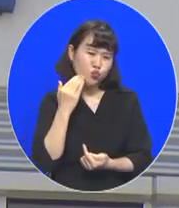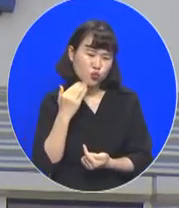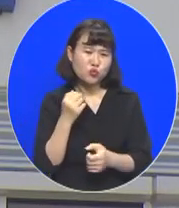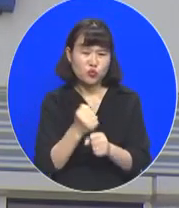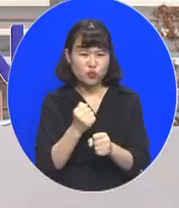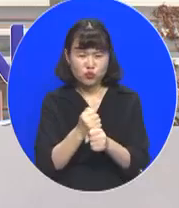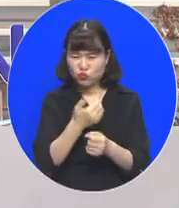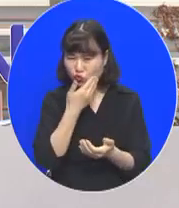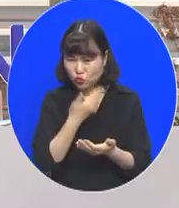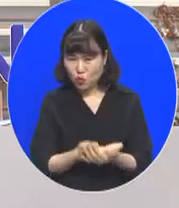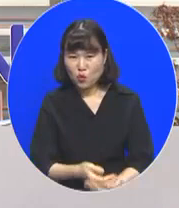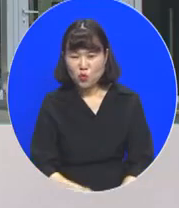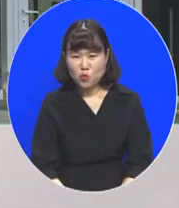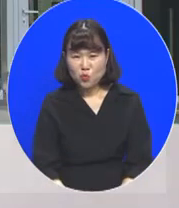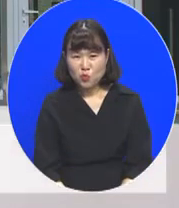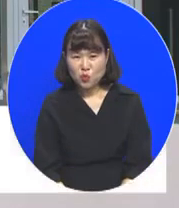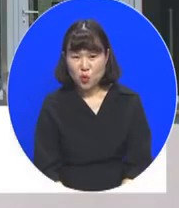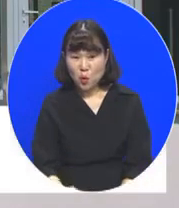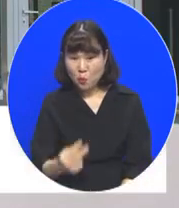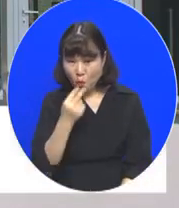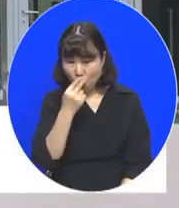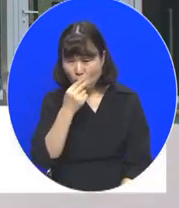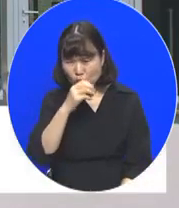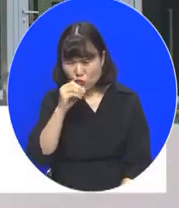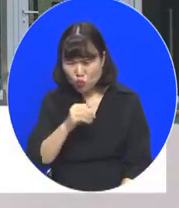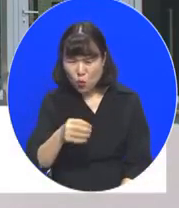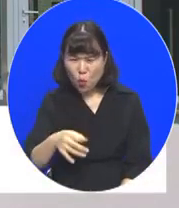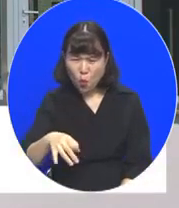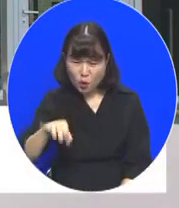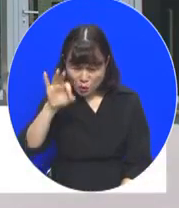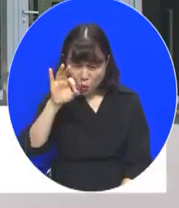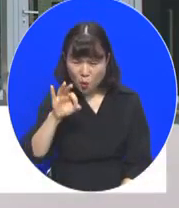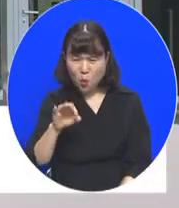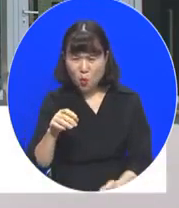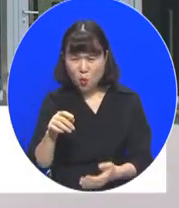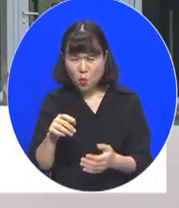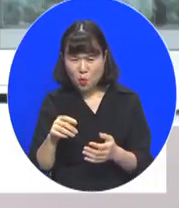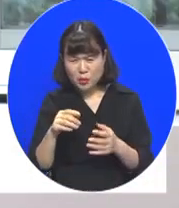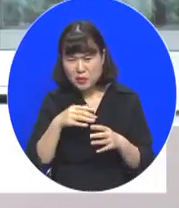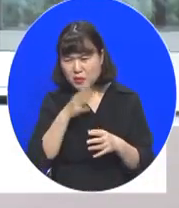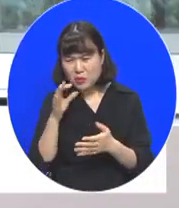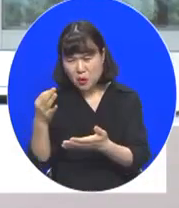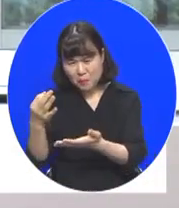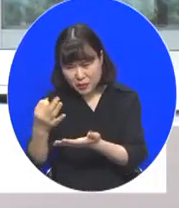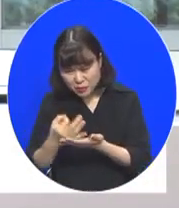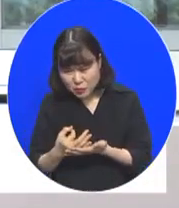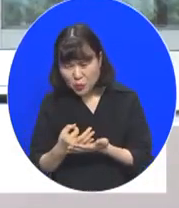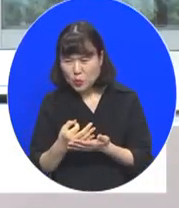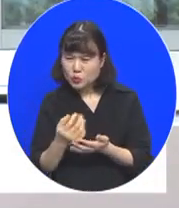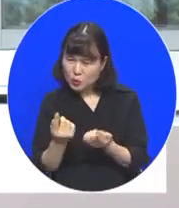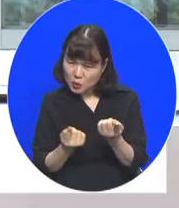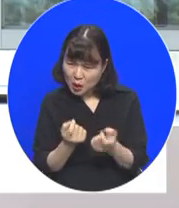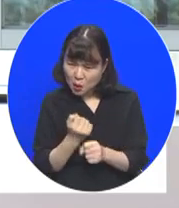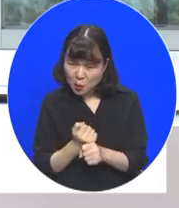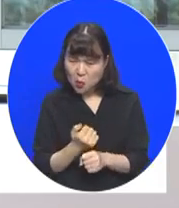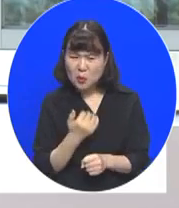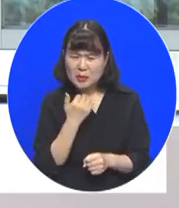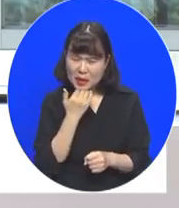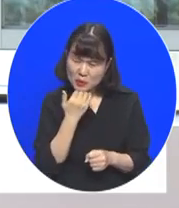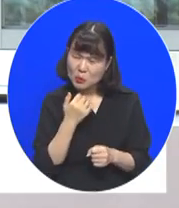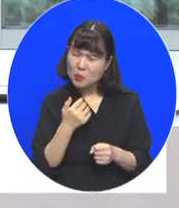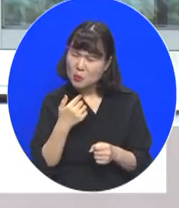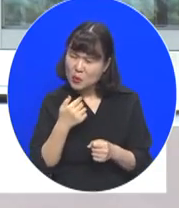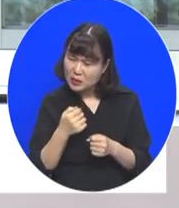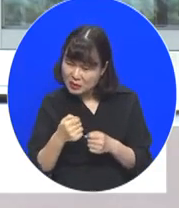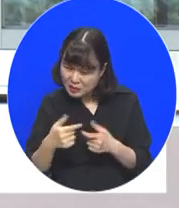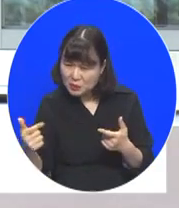설명했습니다. 보험료율도 올리고 뭐 또 한편으로는 이렇게 소득 대체를 조정을 하고 나이도 조정을 해야 되겠지만